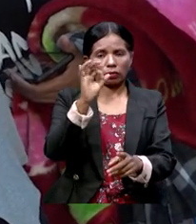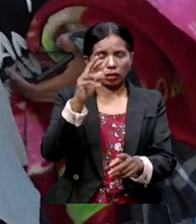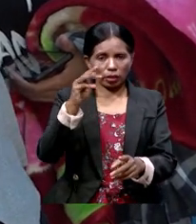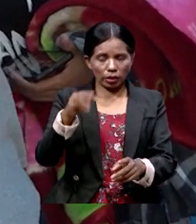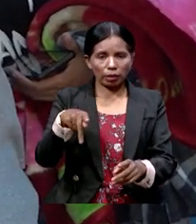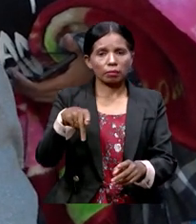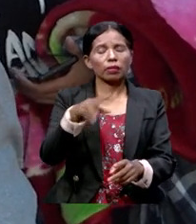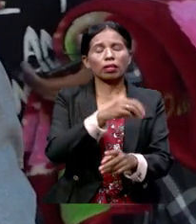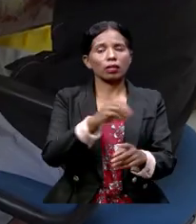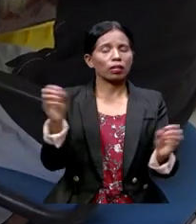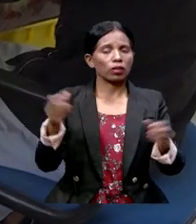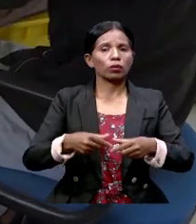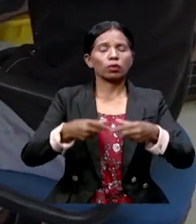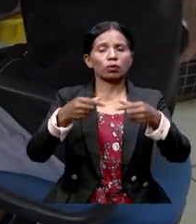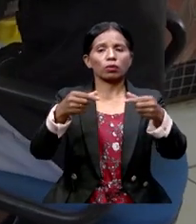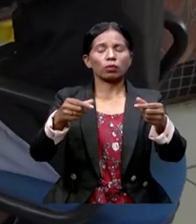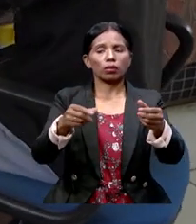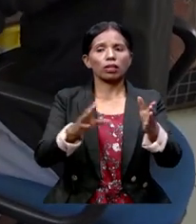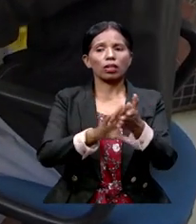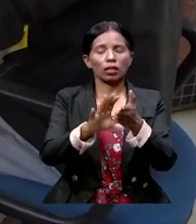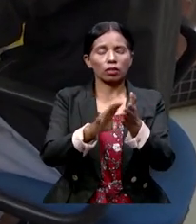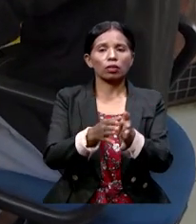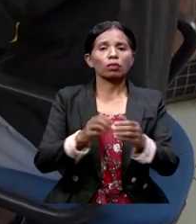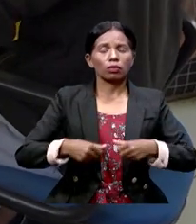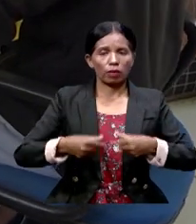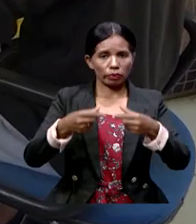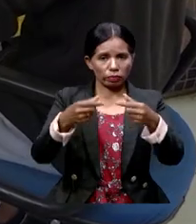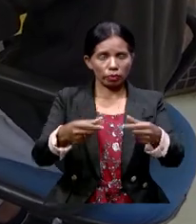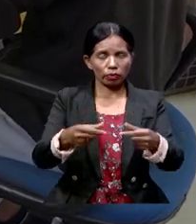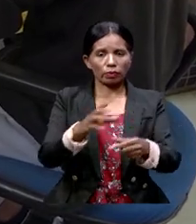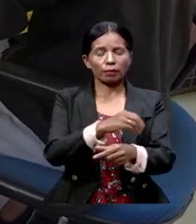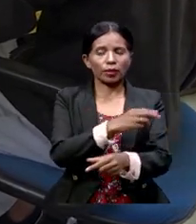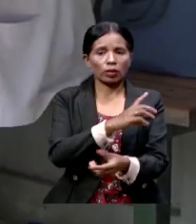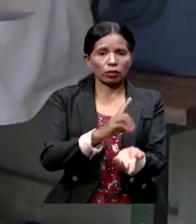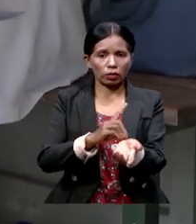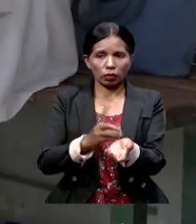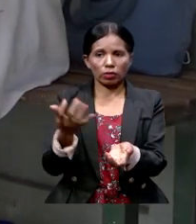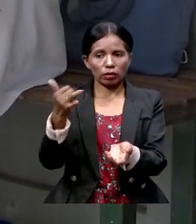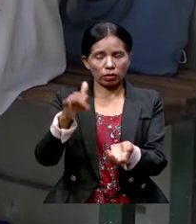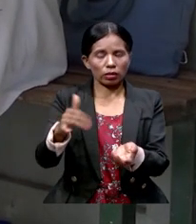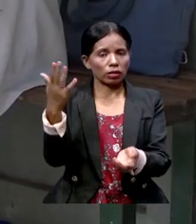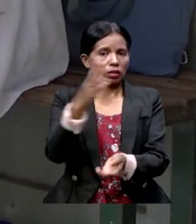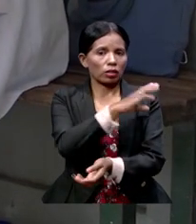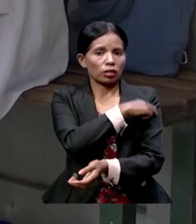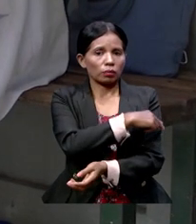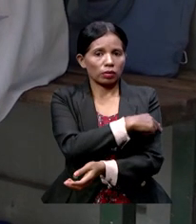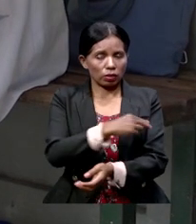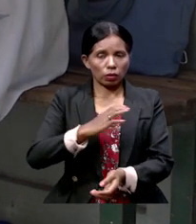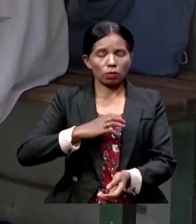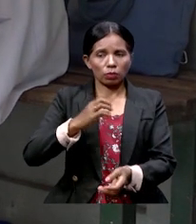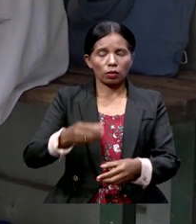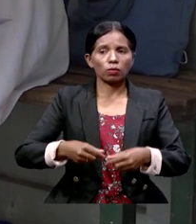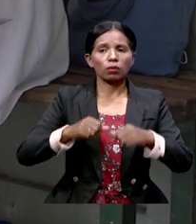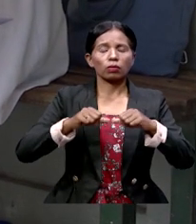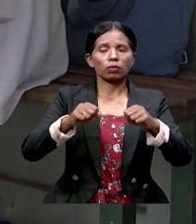pedidu nebe Centro Saúde Comoro apresenta. O situação ne pessoal saúde sira e Centro Saúde Comoro continua passa